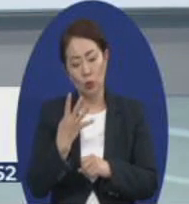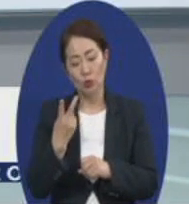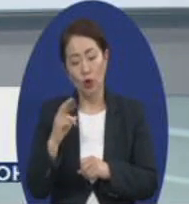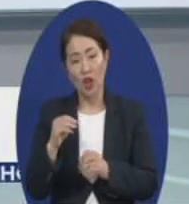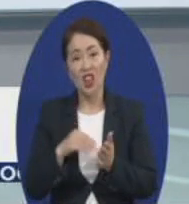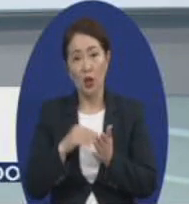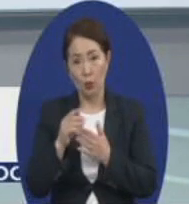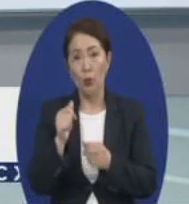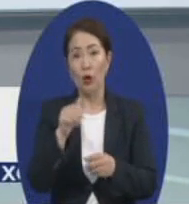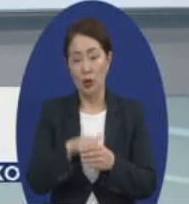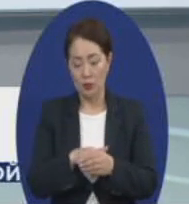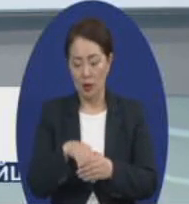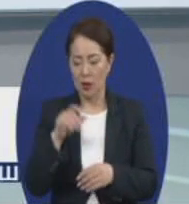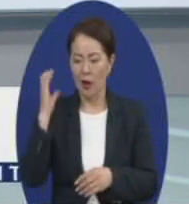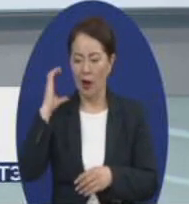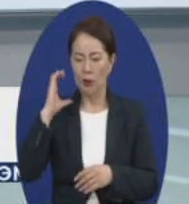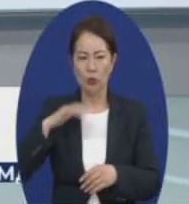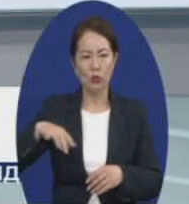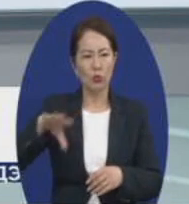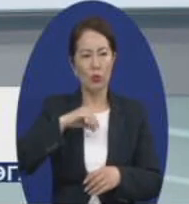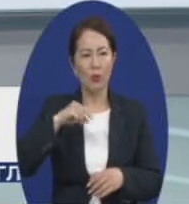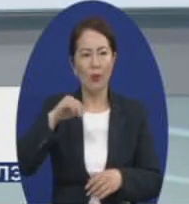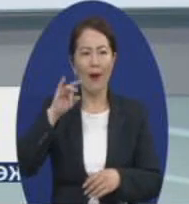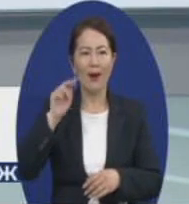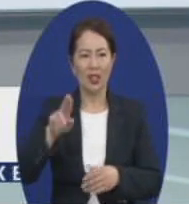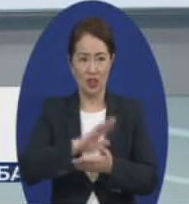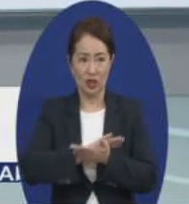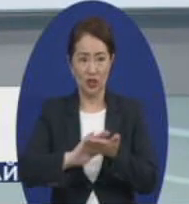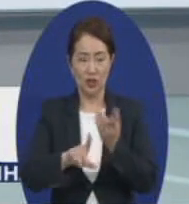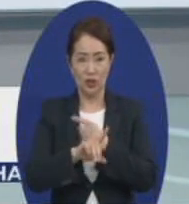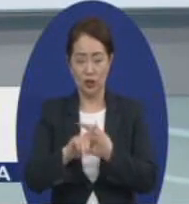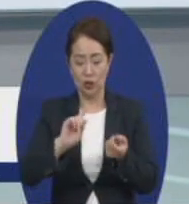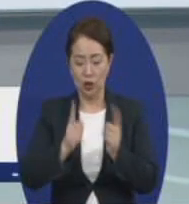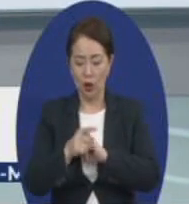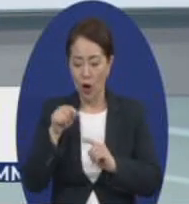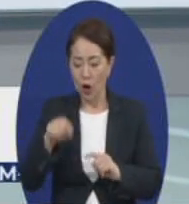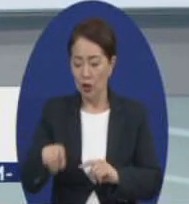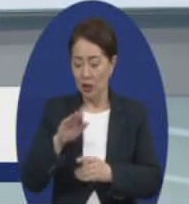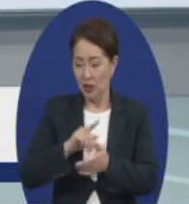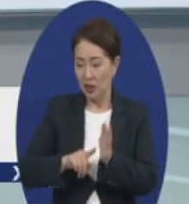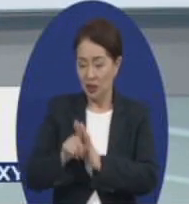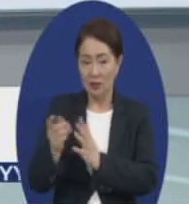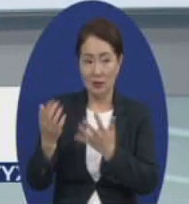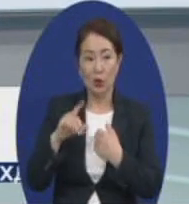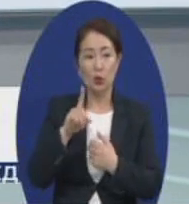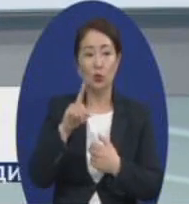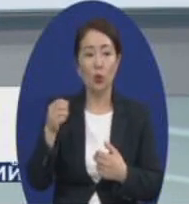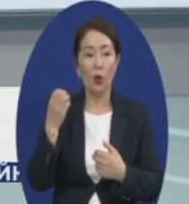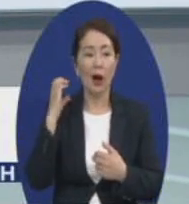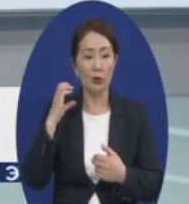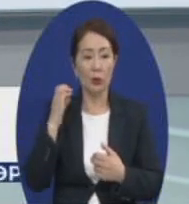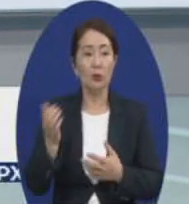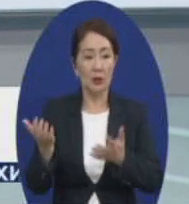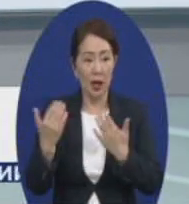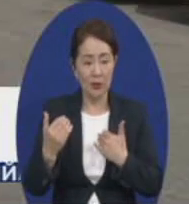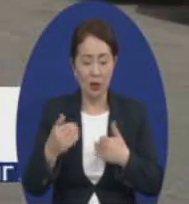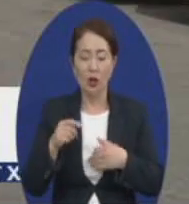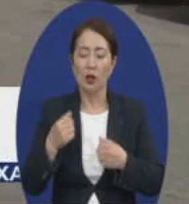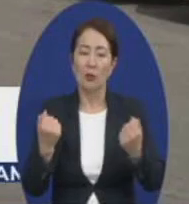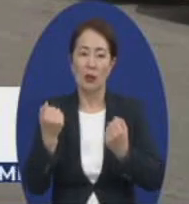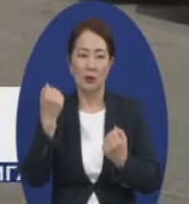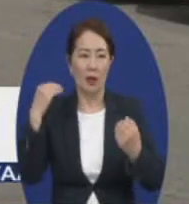нийтийн тээврийн автобуснуудын парк шинжилгээ хийж эхний ээлжийн 100 автобусыг нийтийн тээврийн үйлчилгээ нь өнөөдрөөс эхлэн гаргалаа.